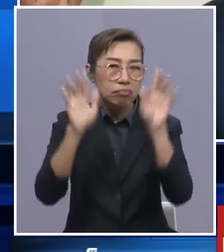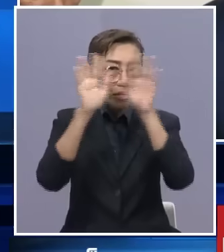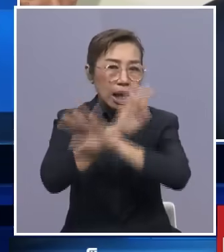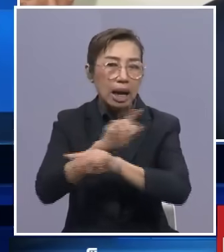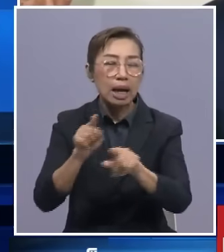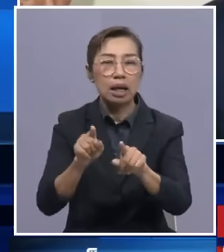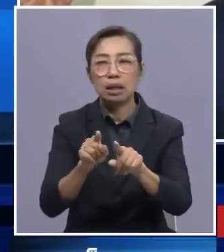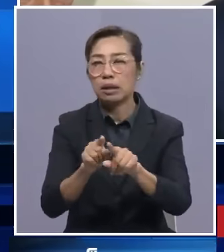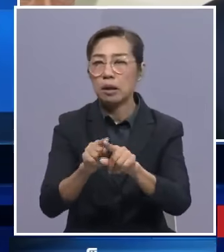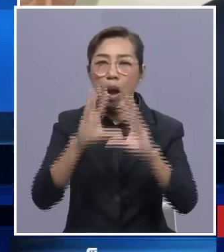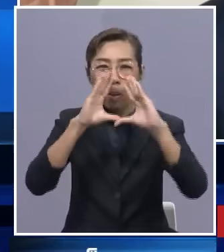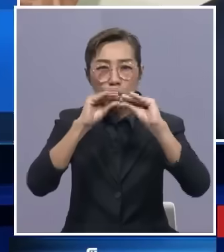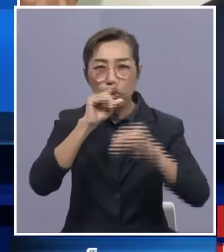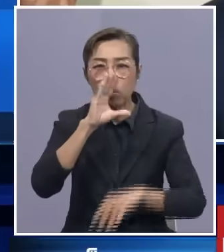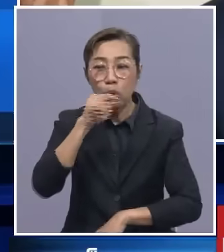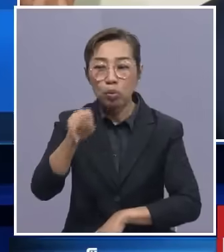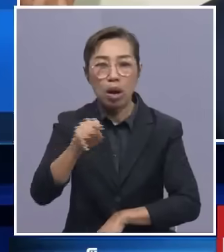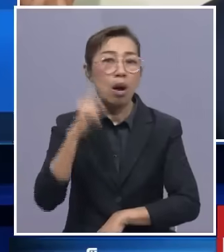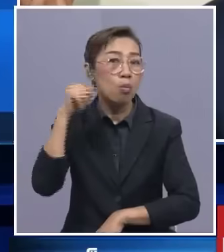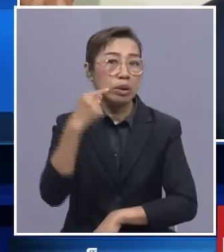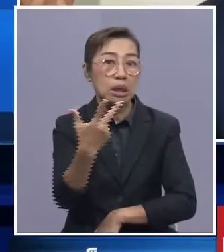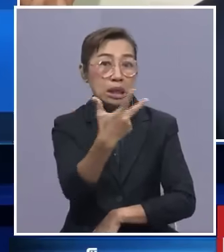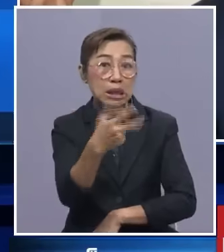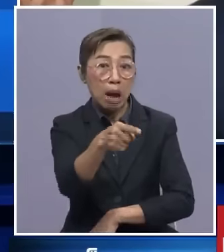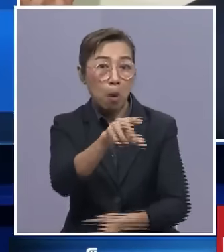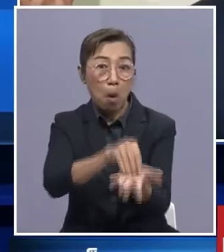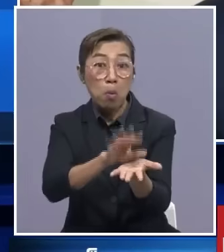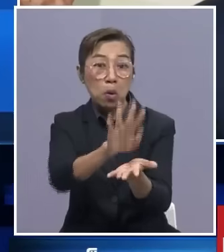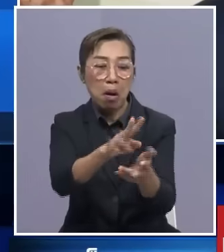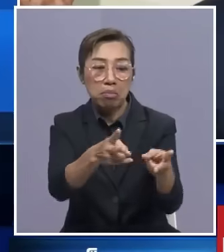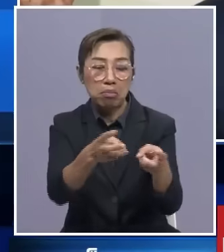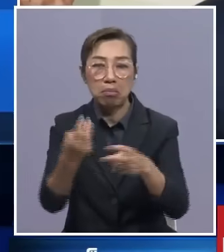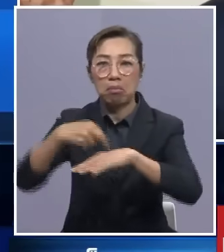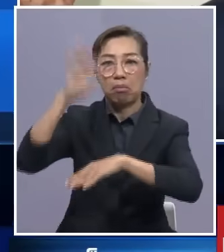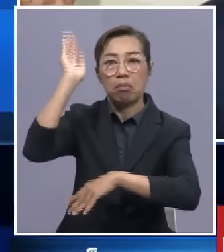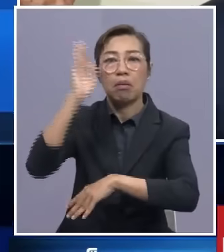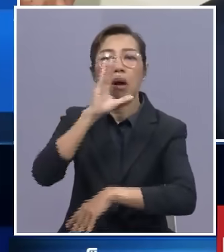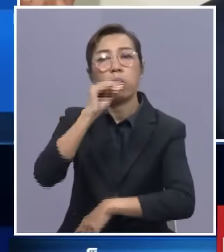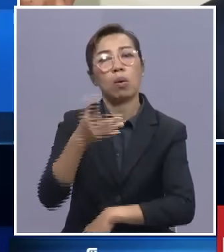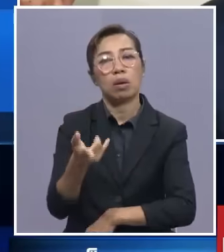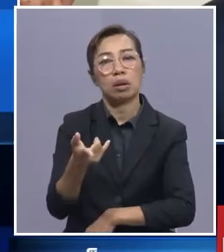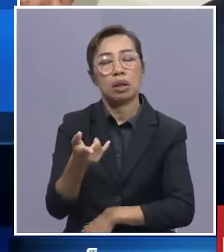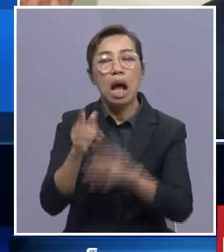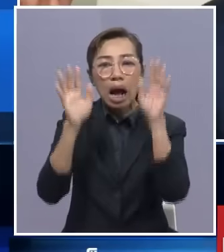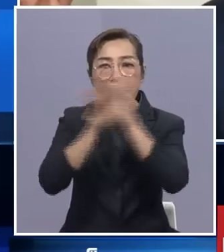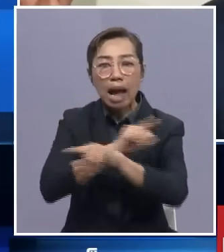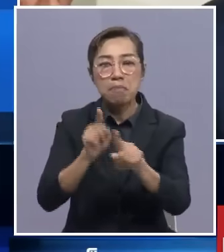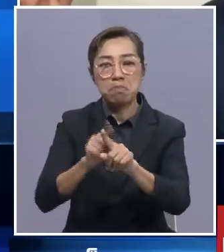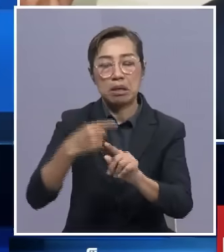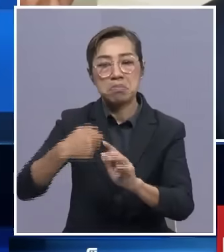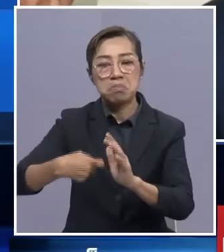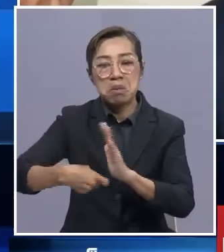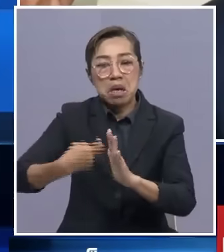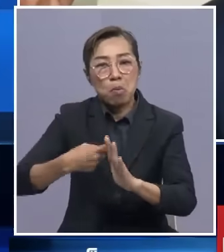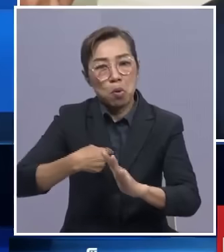นำข้อมูลของผู้เสียหายบางส่วนนะครับมาพยายามที่จะแก้ข้อกล่าว